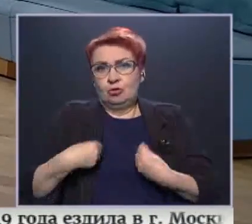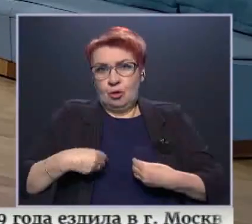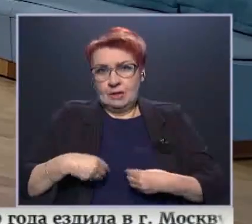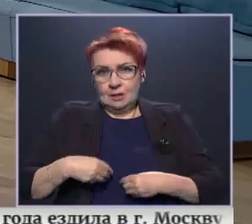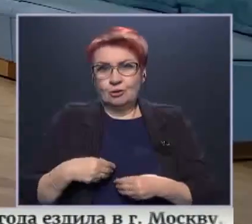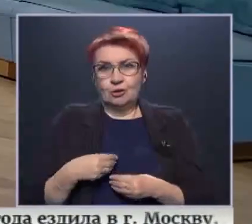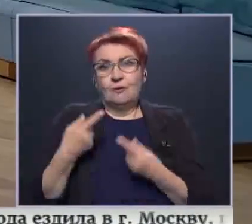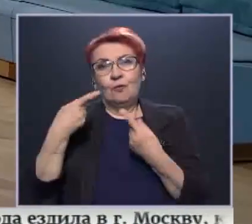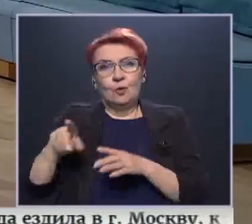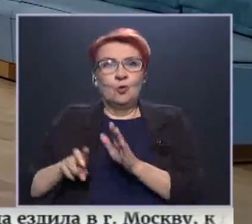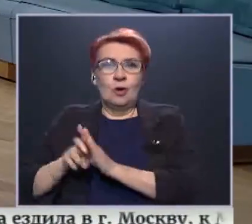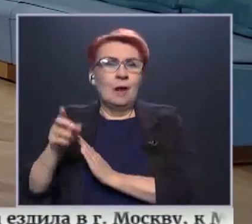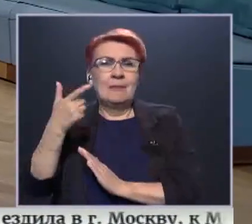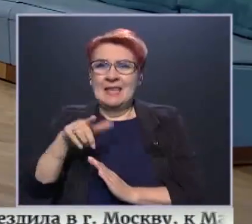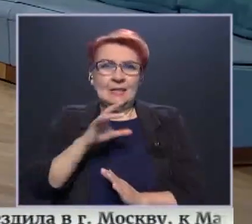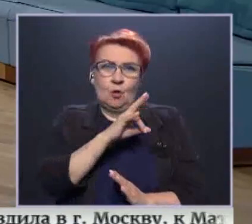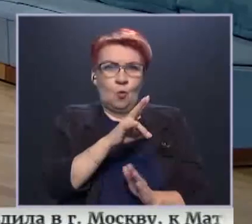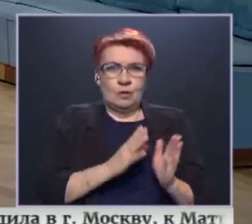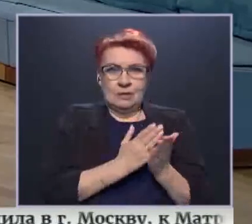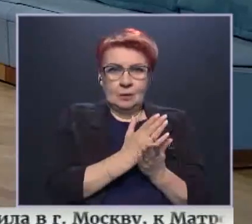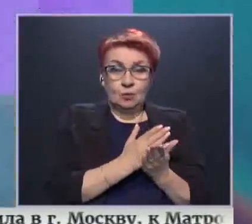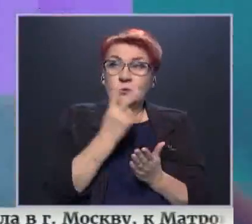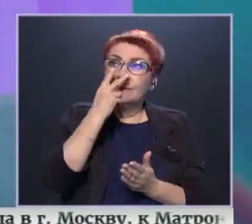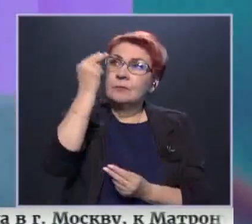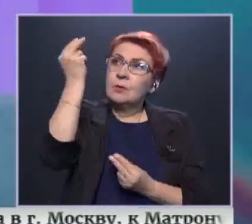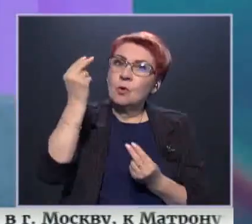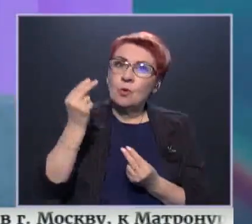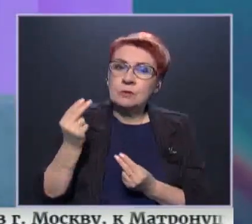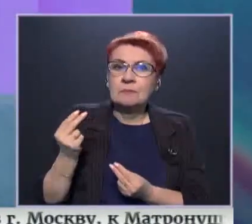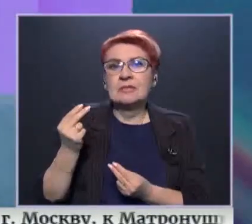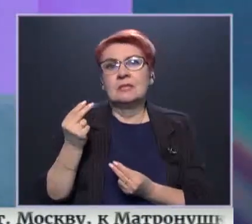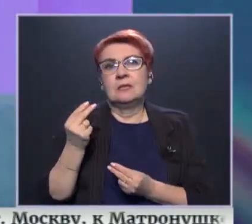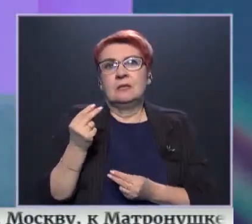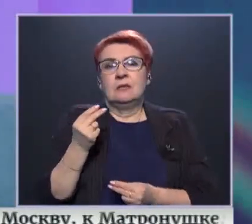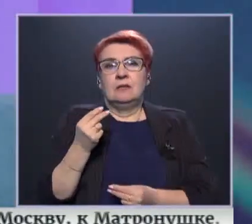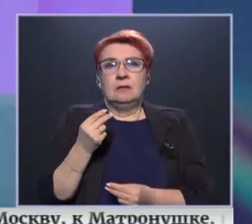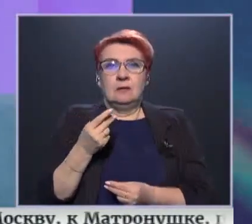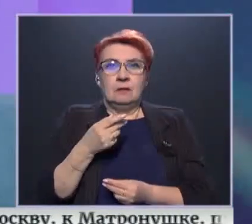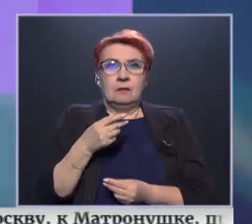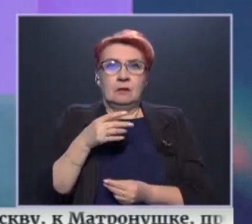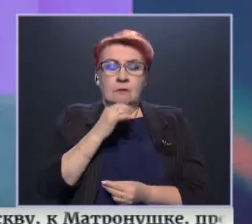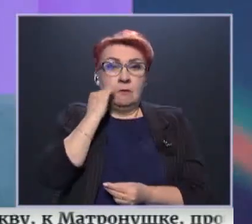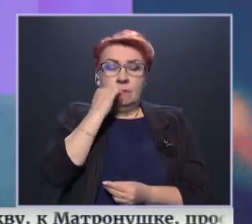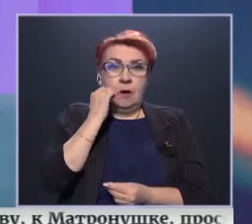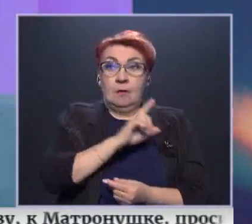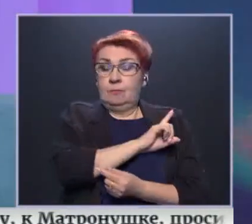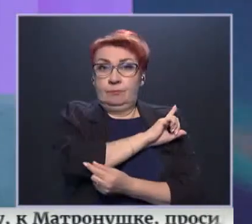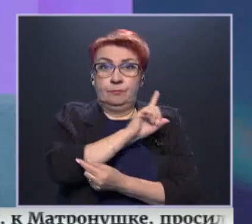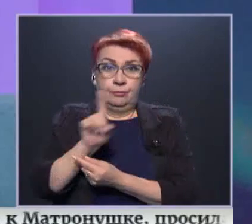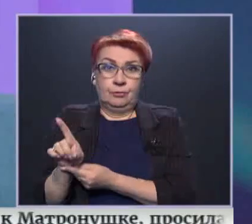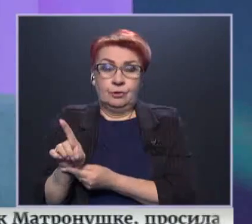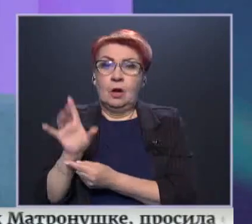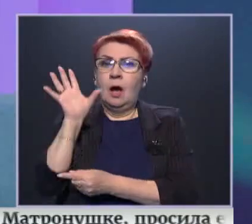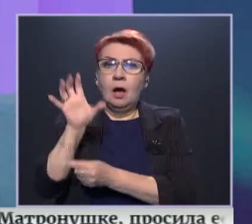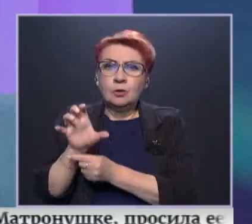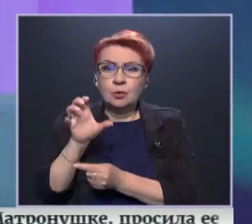в другой храм, не там, где он служит, рассматривал росписи, на него налетела такая бабуся, и